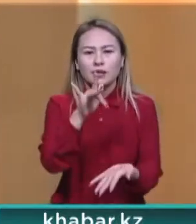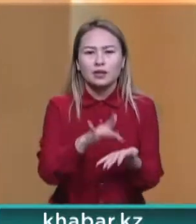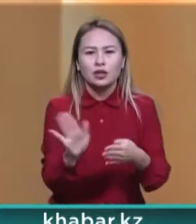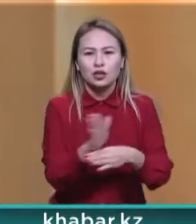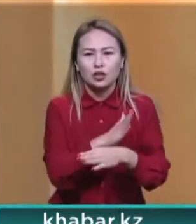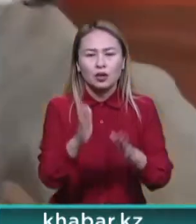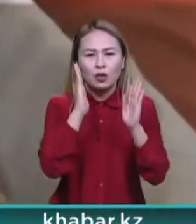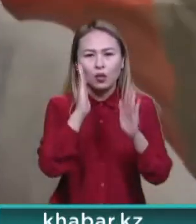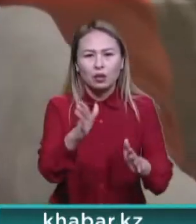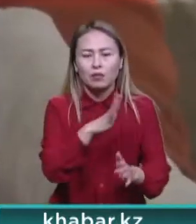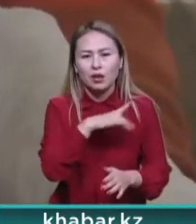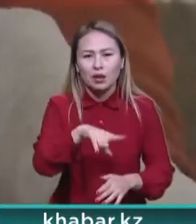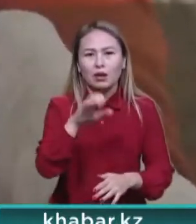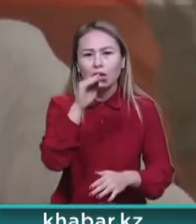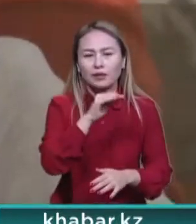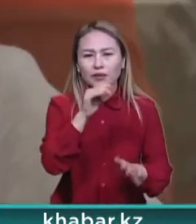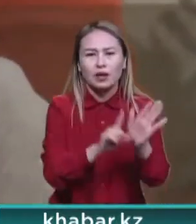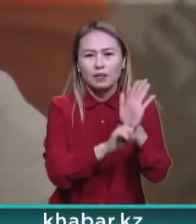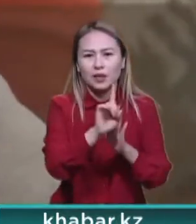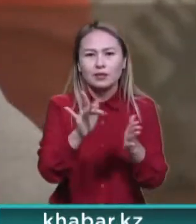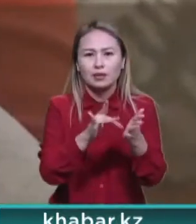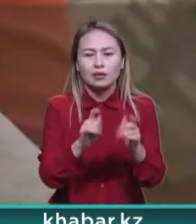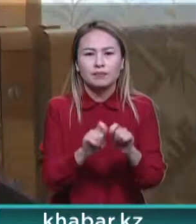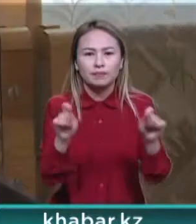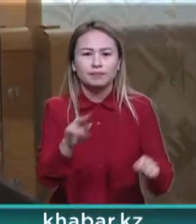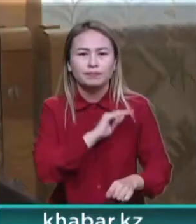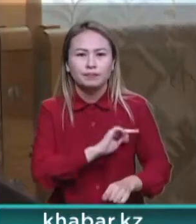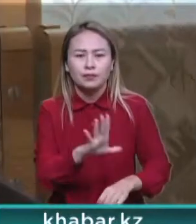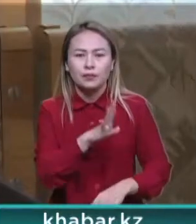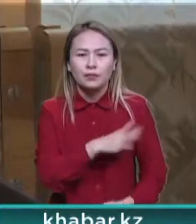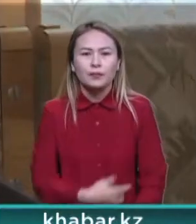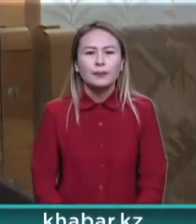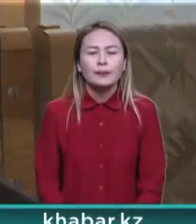қор ретінде құрылып, биыл ақпан айынан орталық ретінде жұмысын бастады.